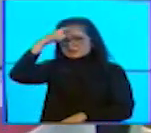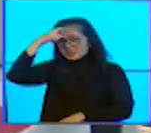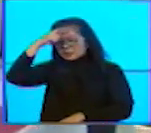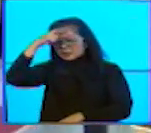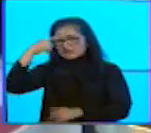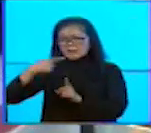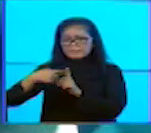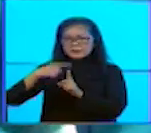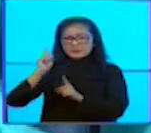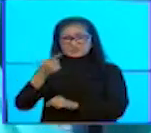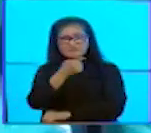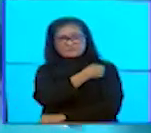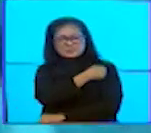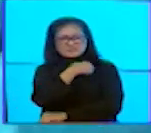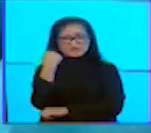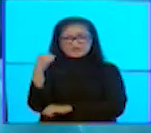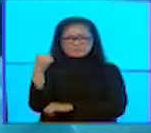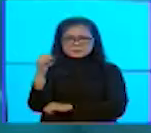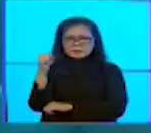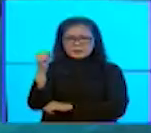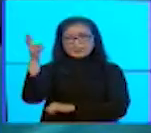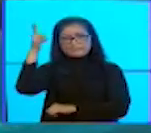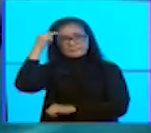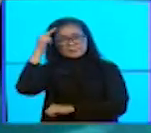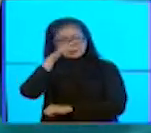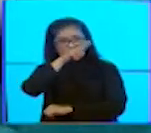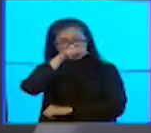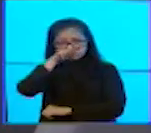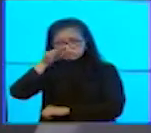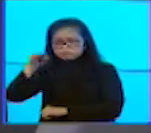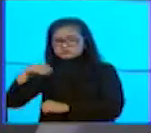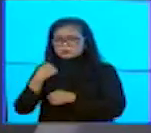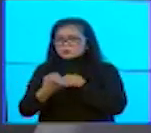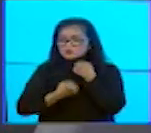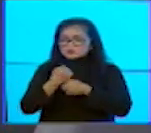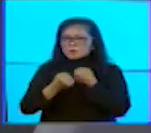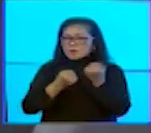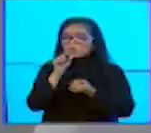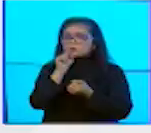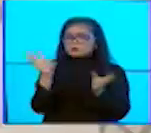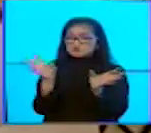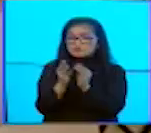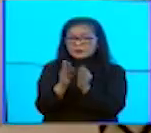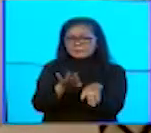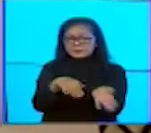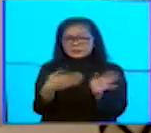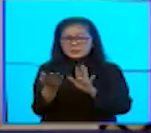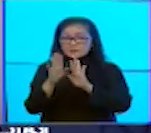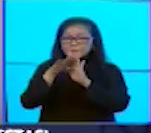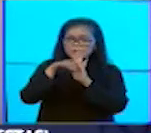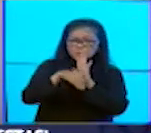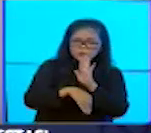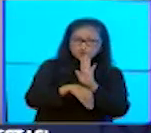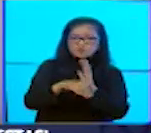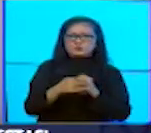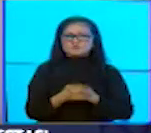itu, pemerintah akan terus menggenjot vaksinasi untuk menekan angka penularan, khususnya angka kematian. Data yang kita dapat, ini